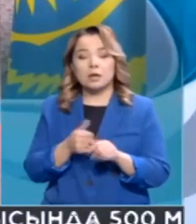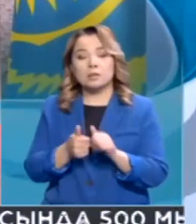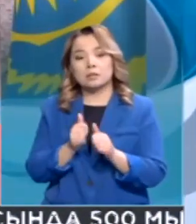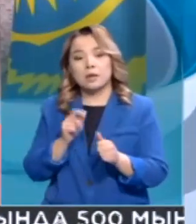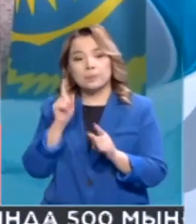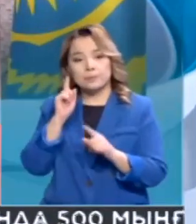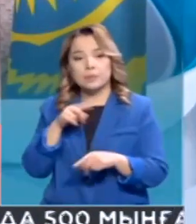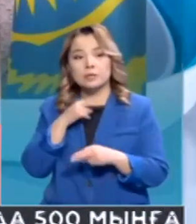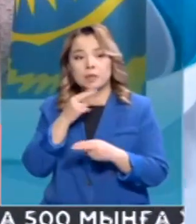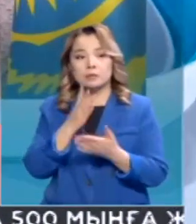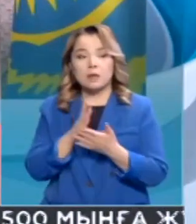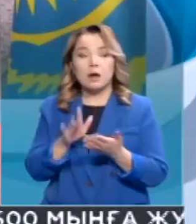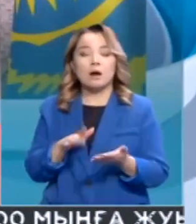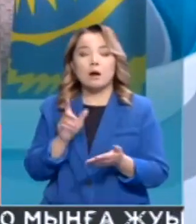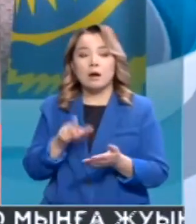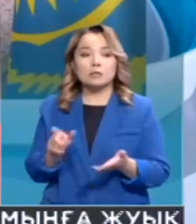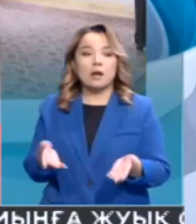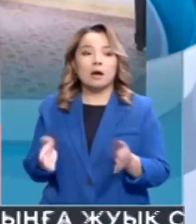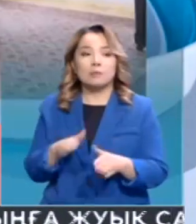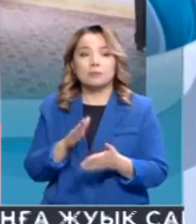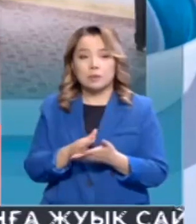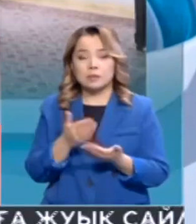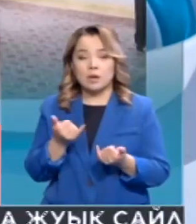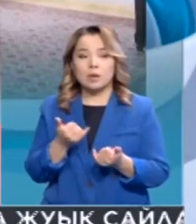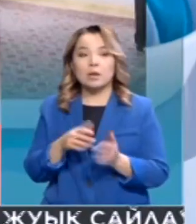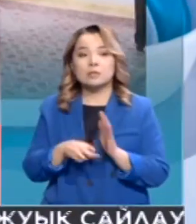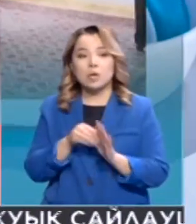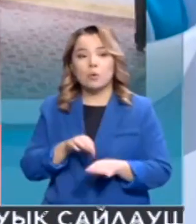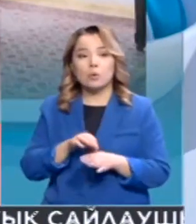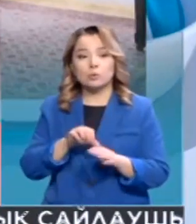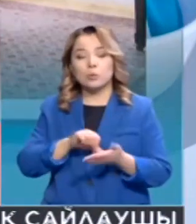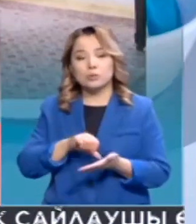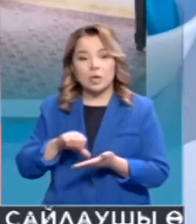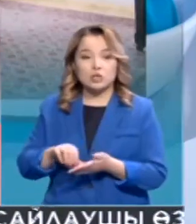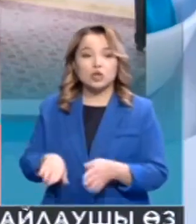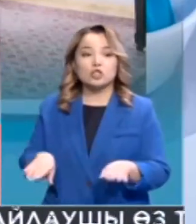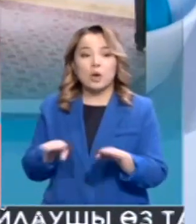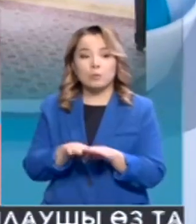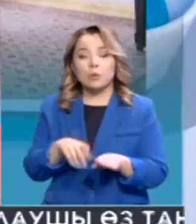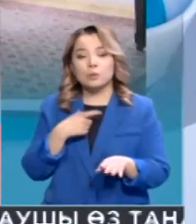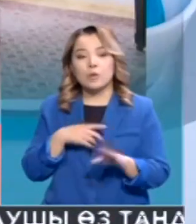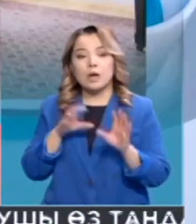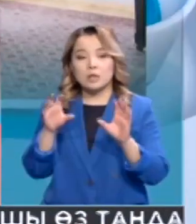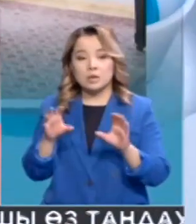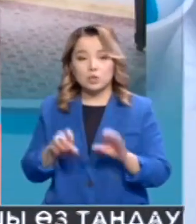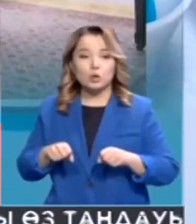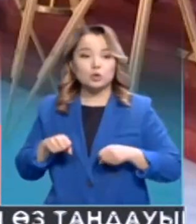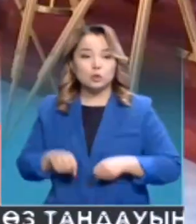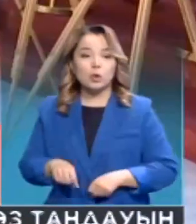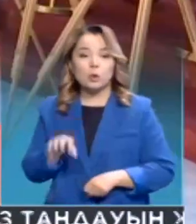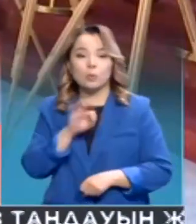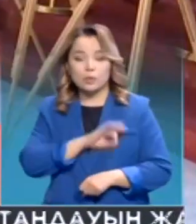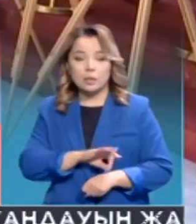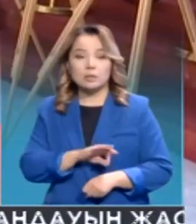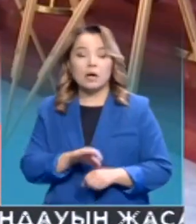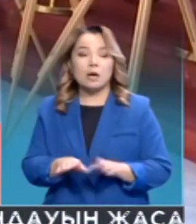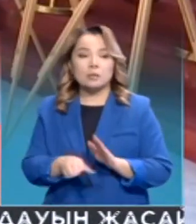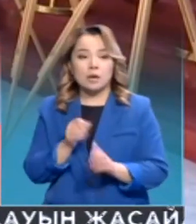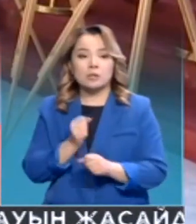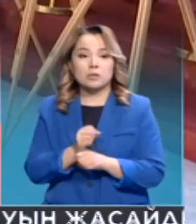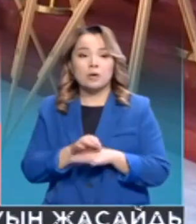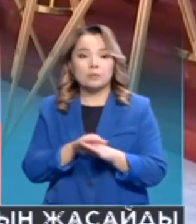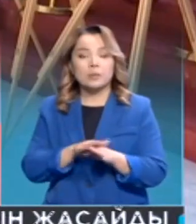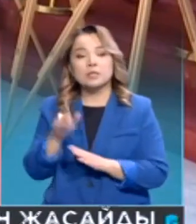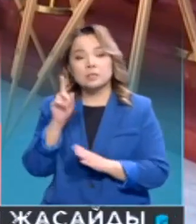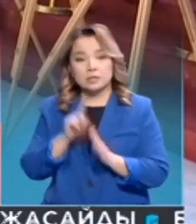екенін ескерсек, қалған азаматтарымызда сайлау учаскесінің жабылуына дейін өзінің конституциялық құқын пайдаланып, таңдауын жасайды